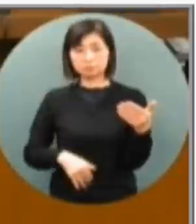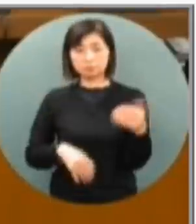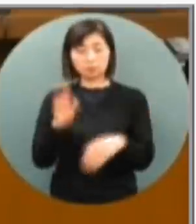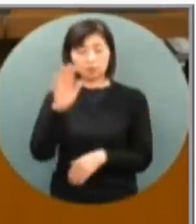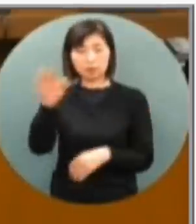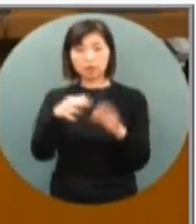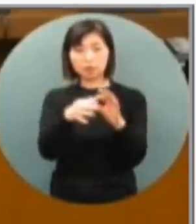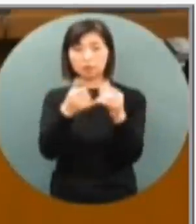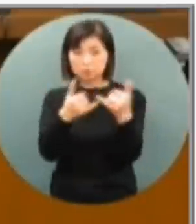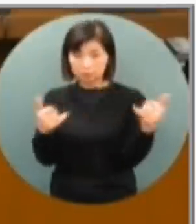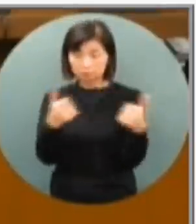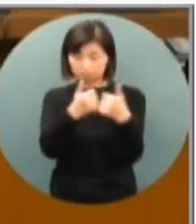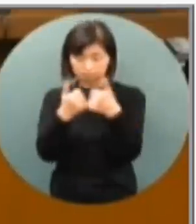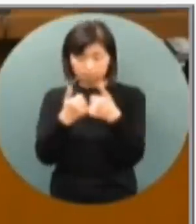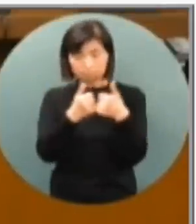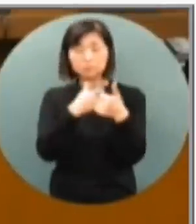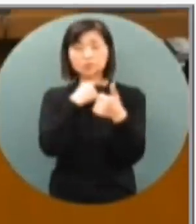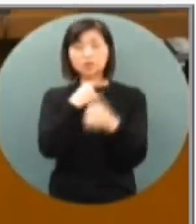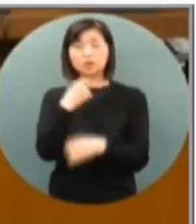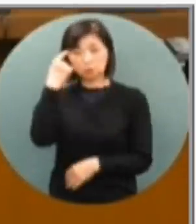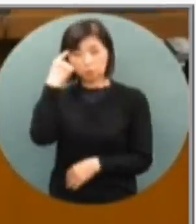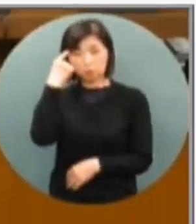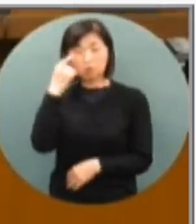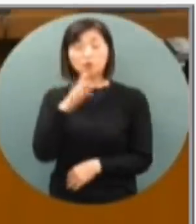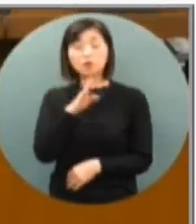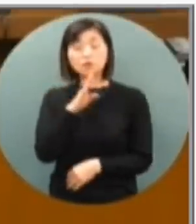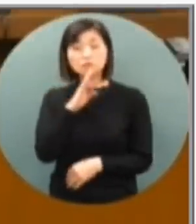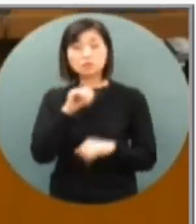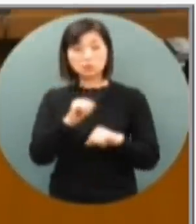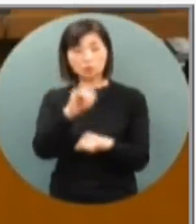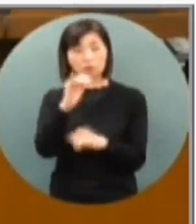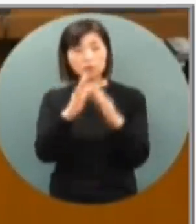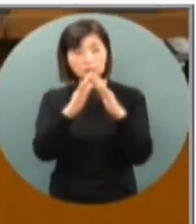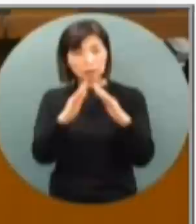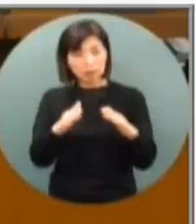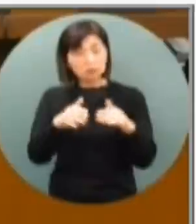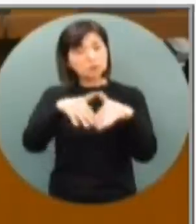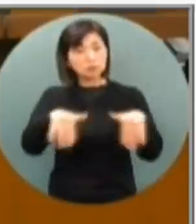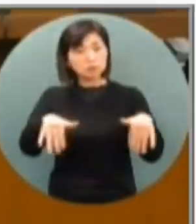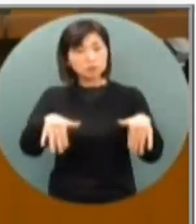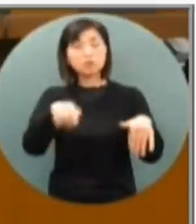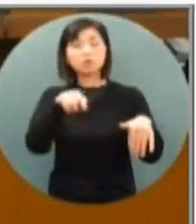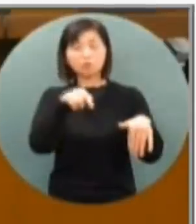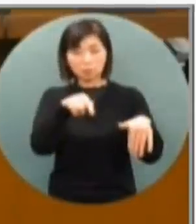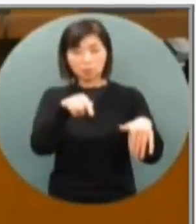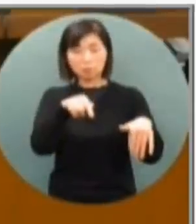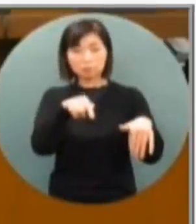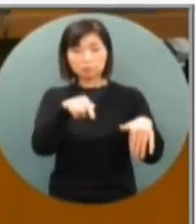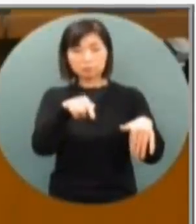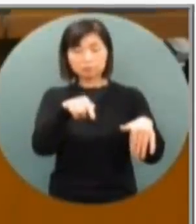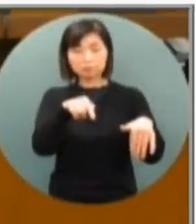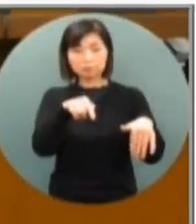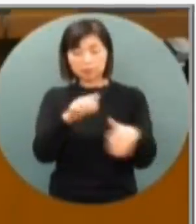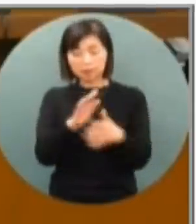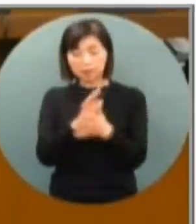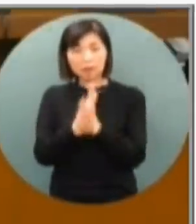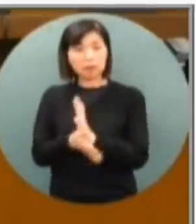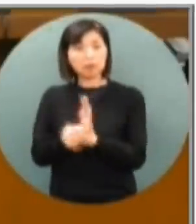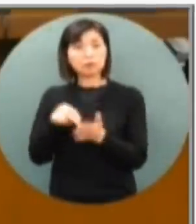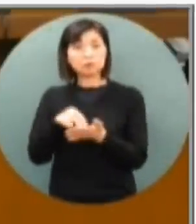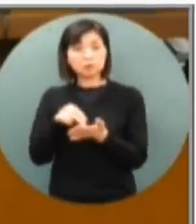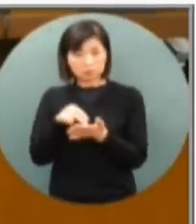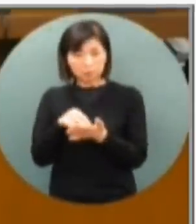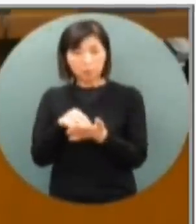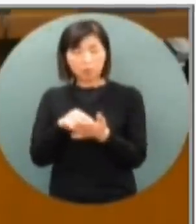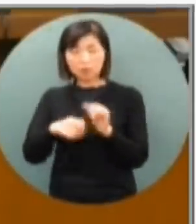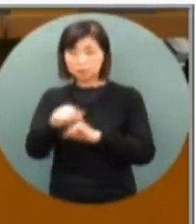いしたいと思いますし、また実行委員会組織につきましても謙虚に私どもとしても活動のお支